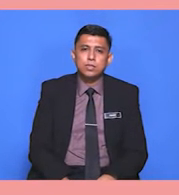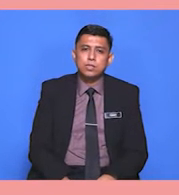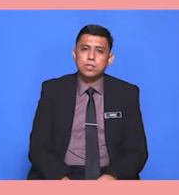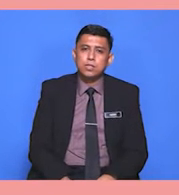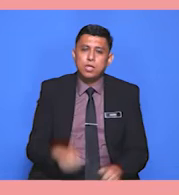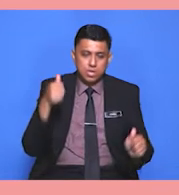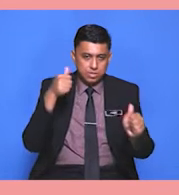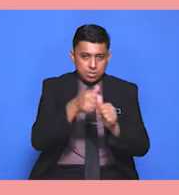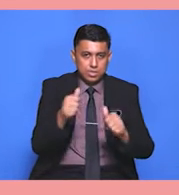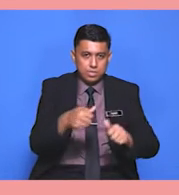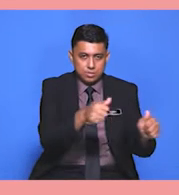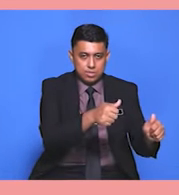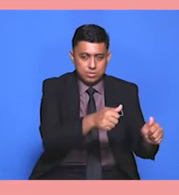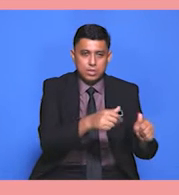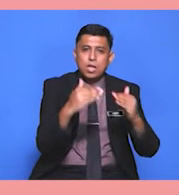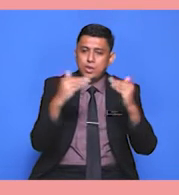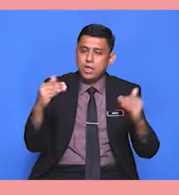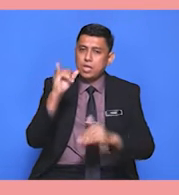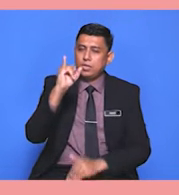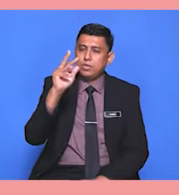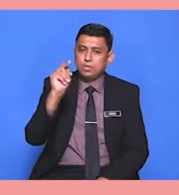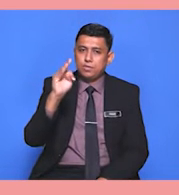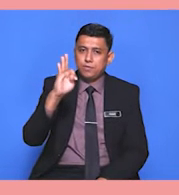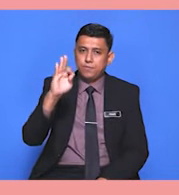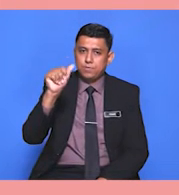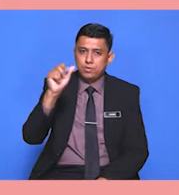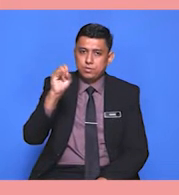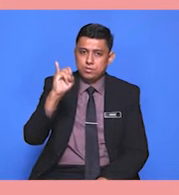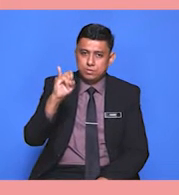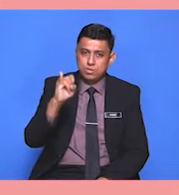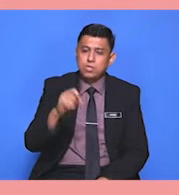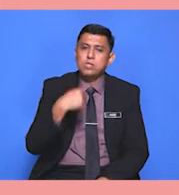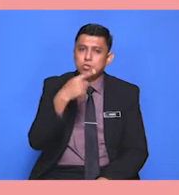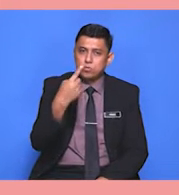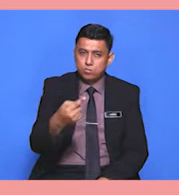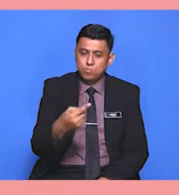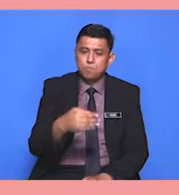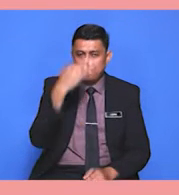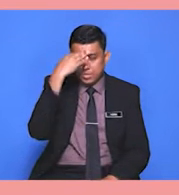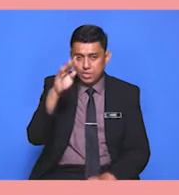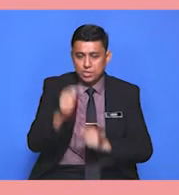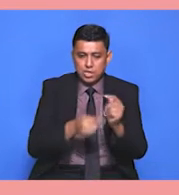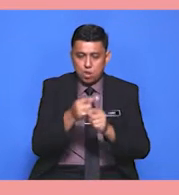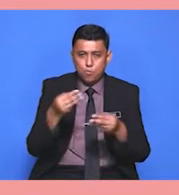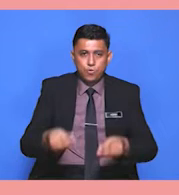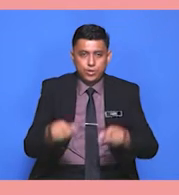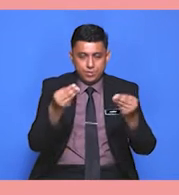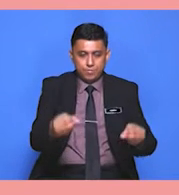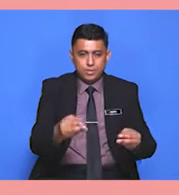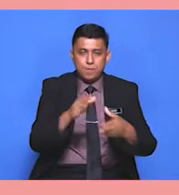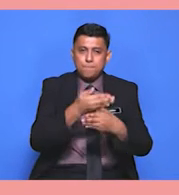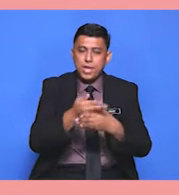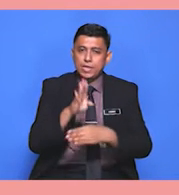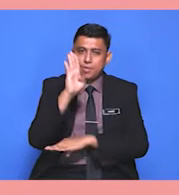aliran kadar inflasi tersebut bagi tahun-tahun yang diberikan bagi bahagian